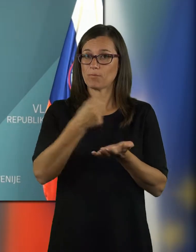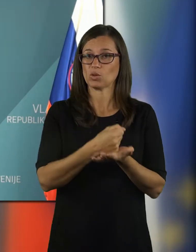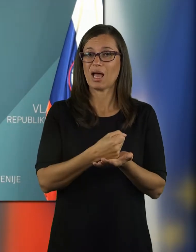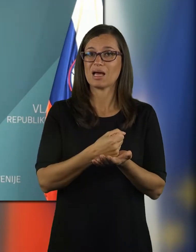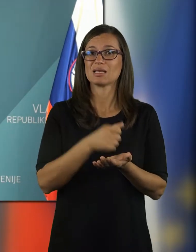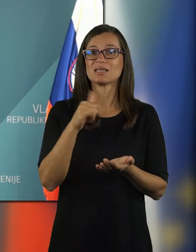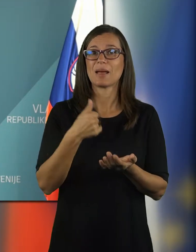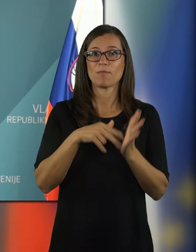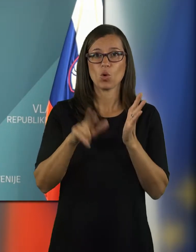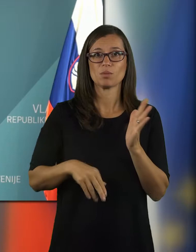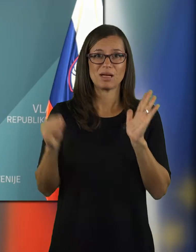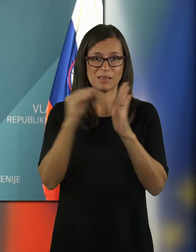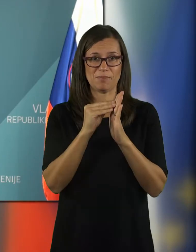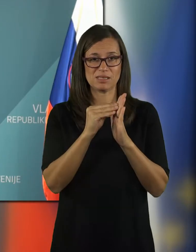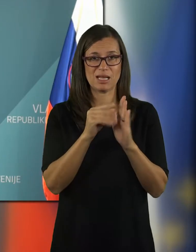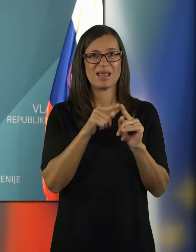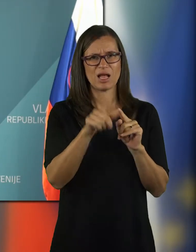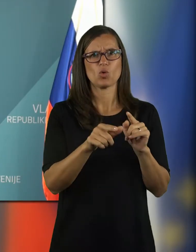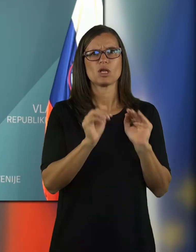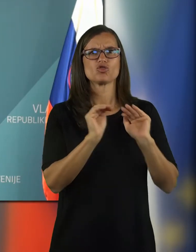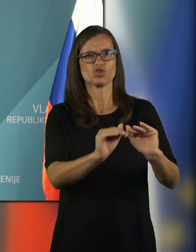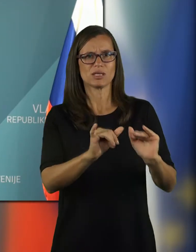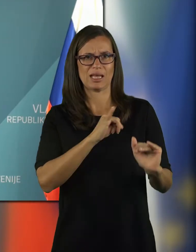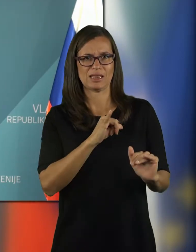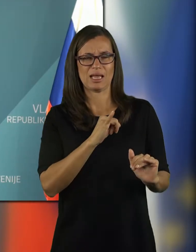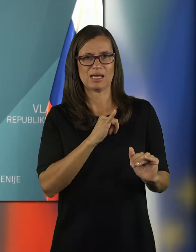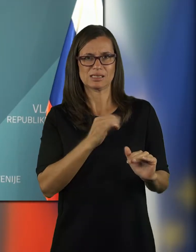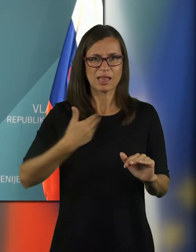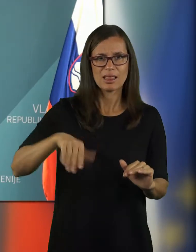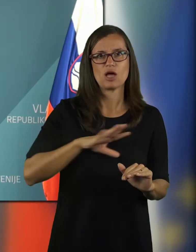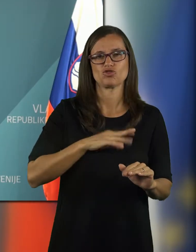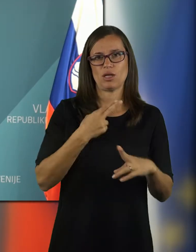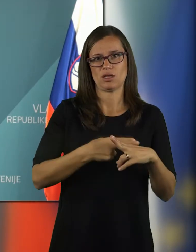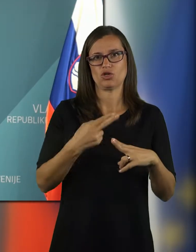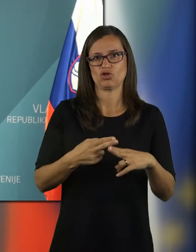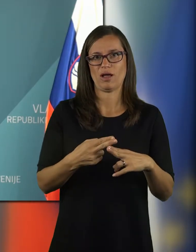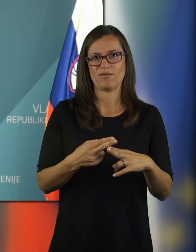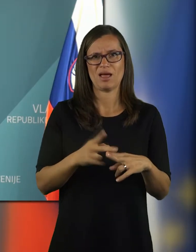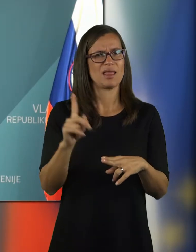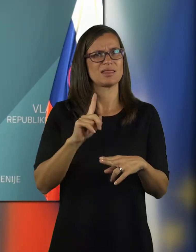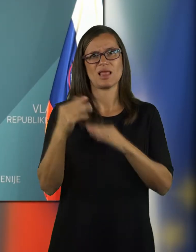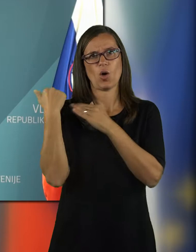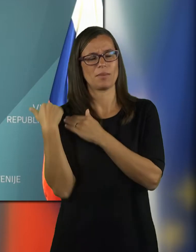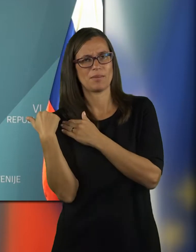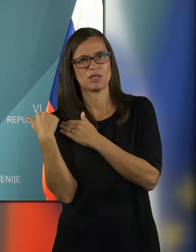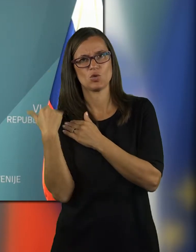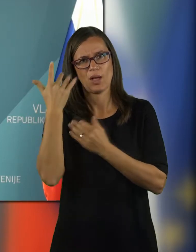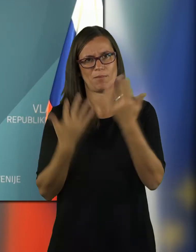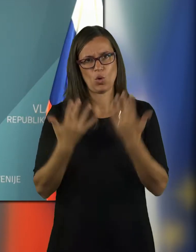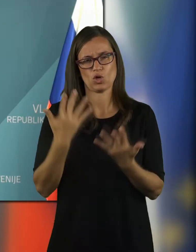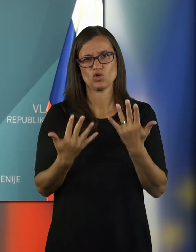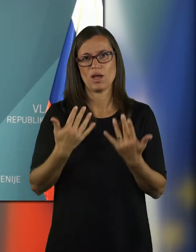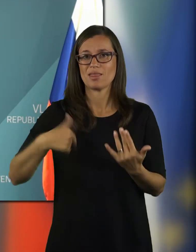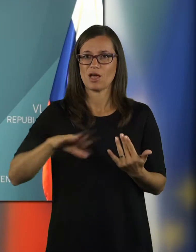je pogodba zapisana tako, da ščiti interese naše države, ne obremenjuje